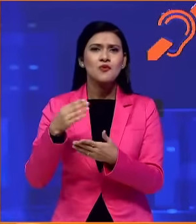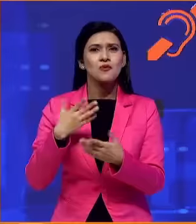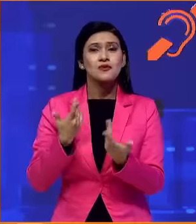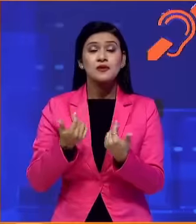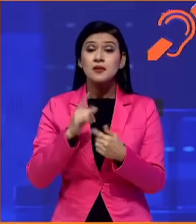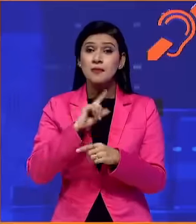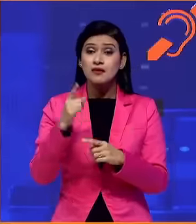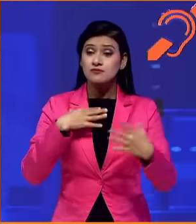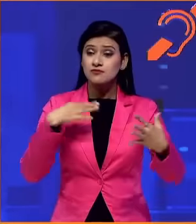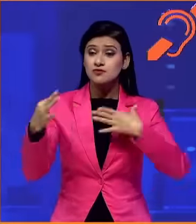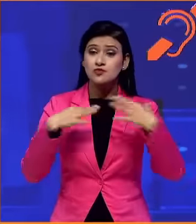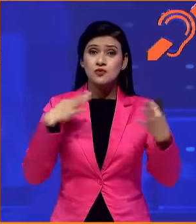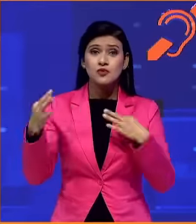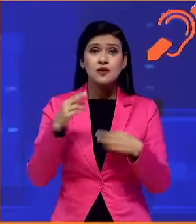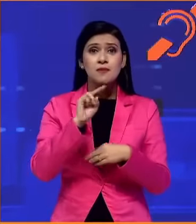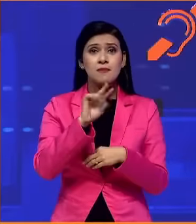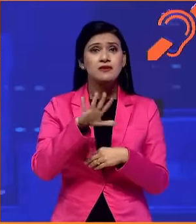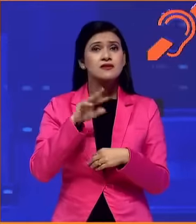बुद्धिमत्ताकोसलामकरनाचाहिएजिन्होंने